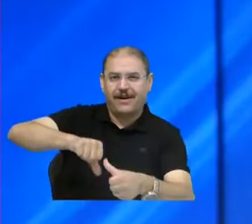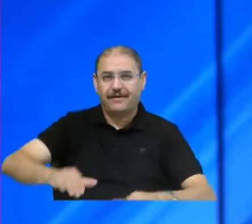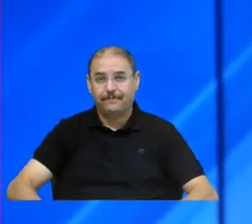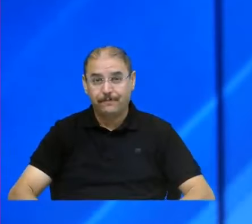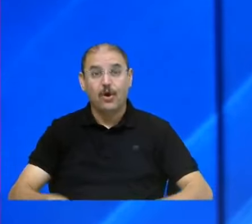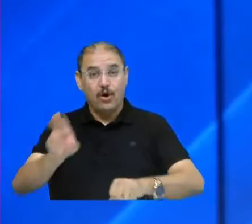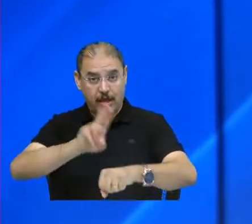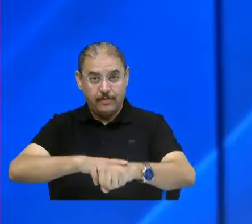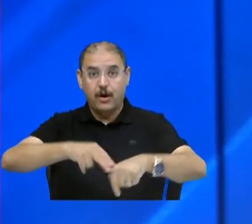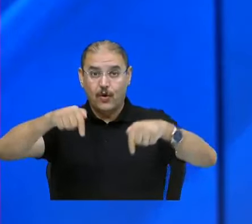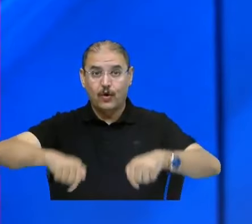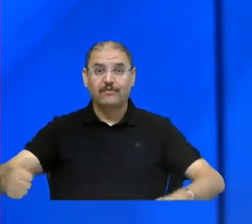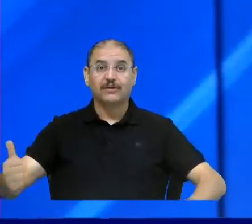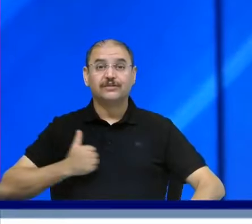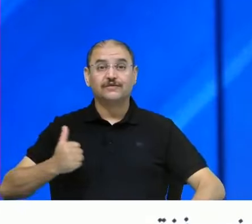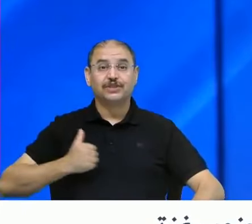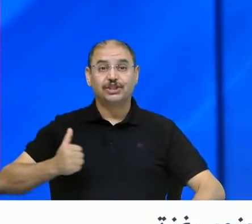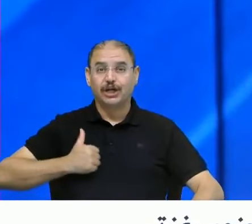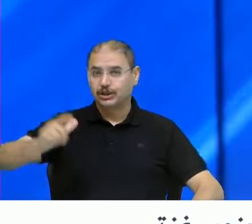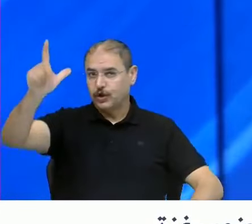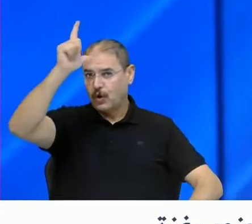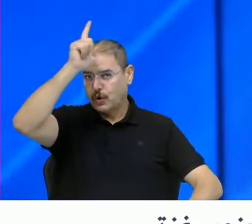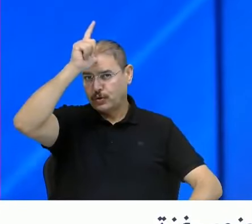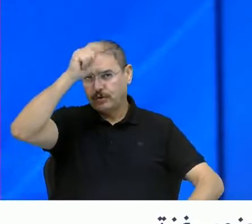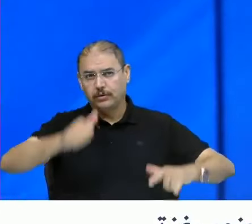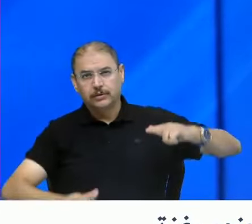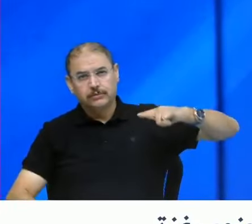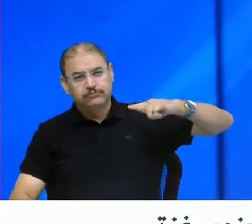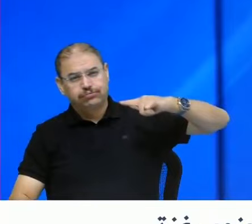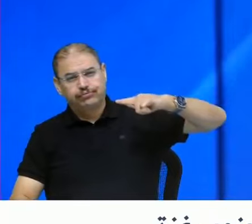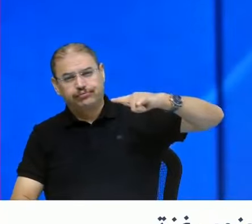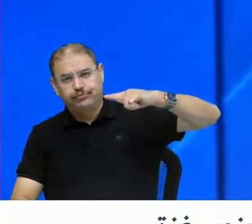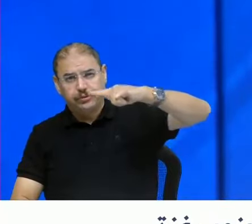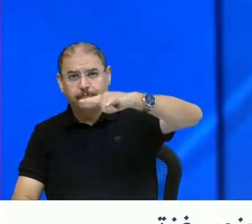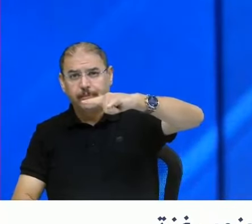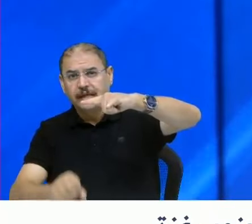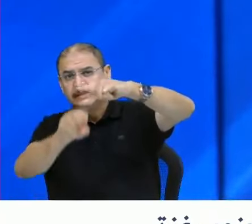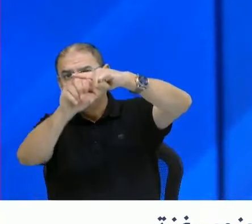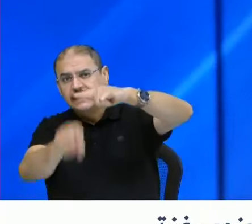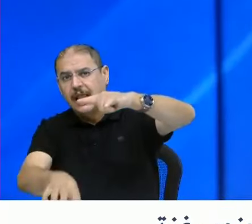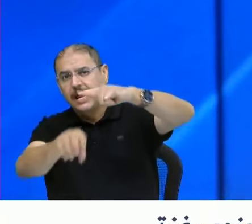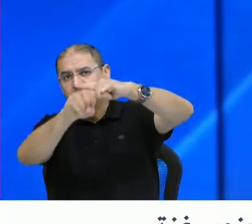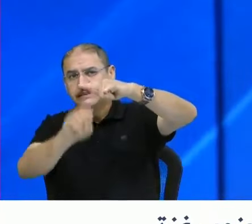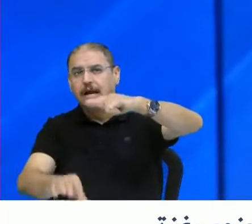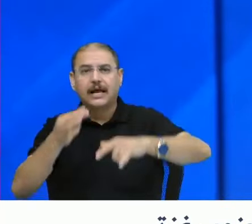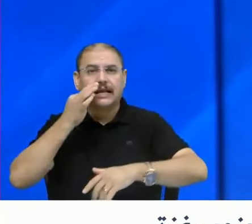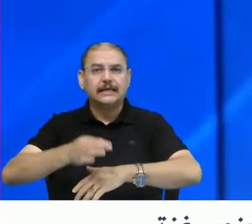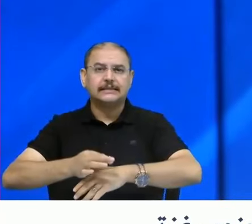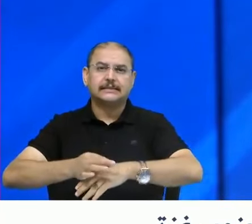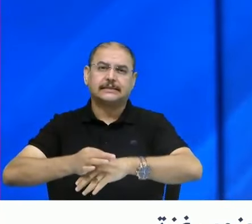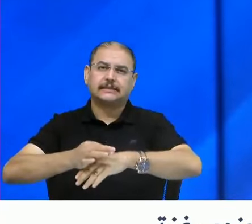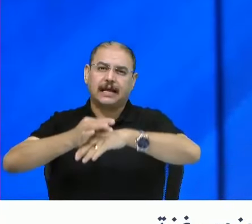نفذت القوات المسلحه الاردنيه الجيش العربي اليوم ثلاثه انزالات جويه لمساعدات انسانيه وغذائيه